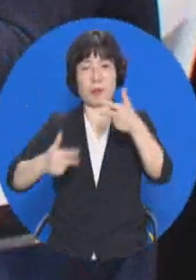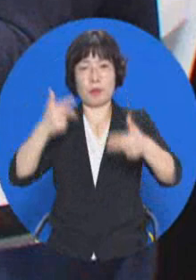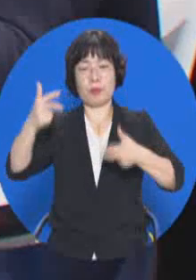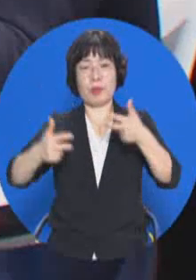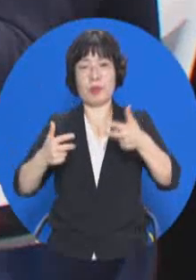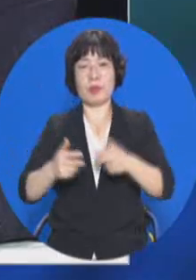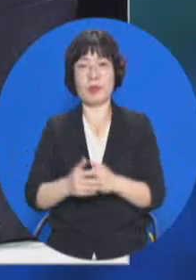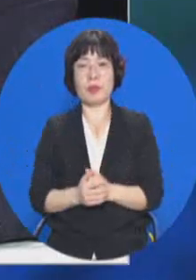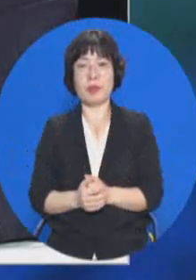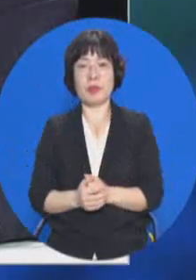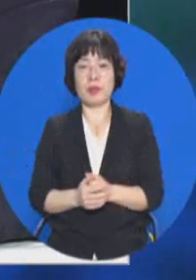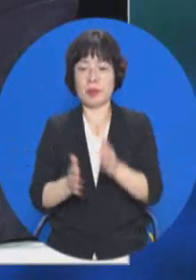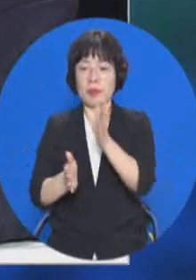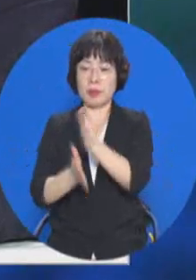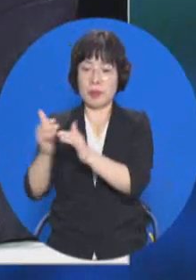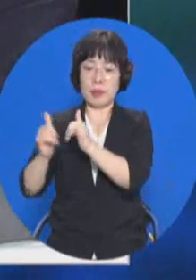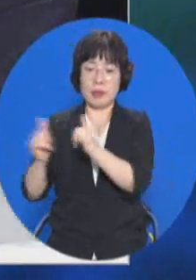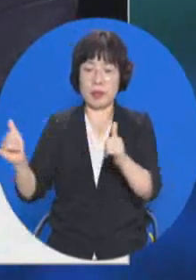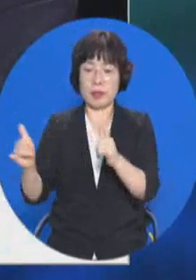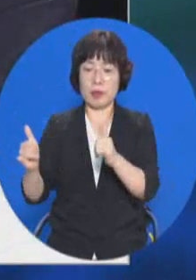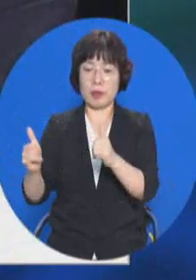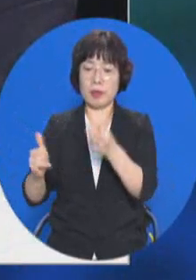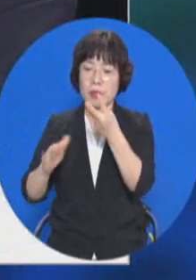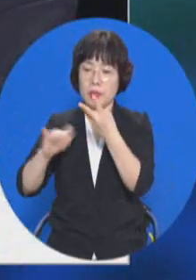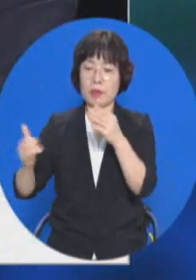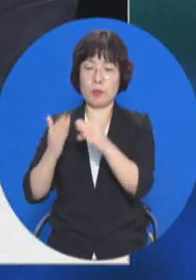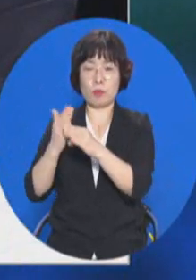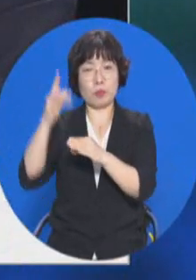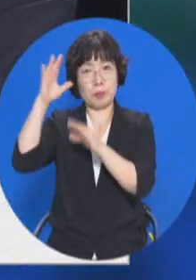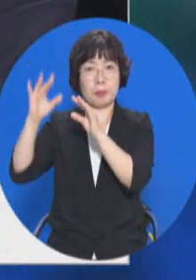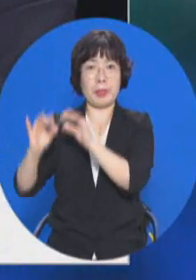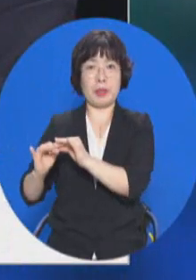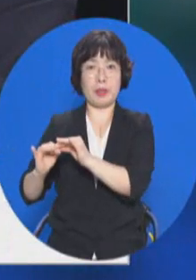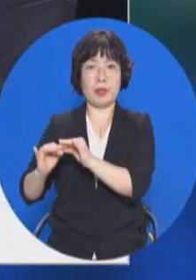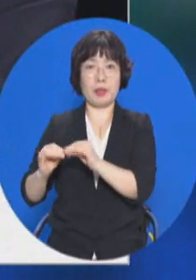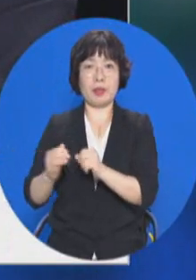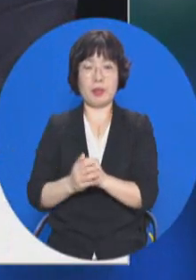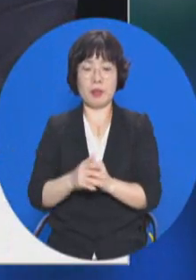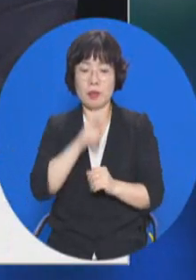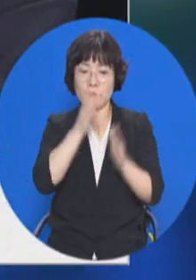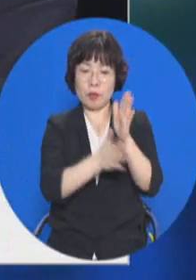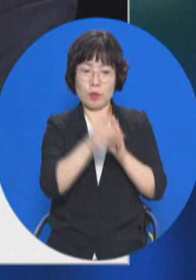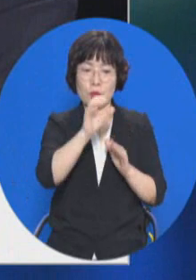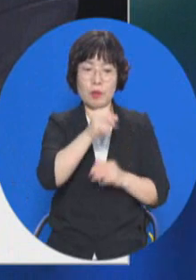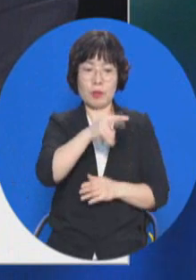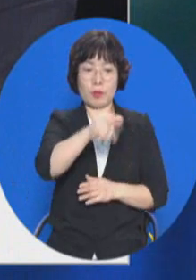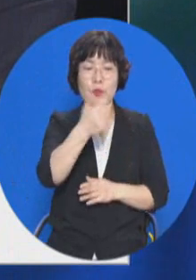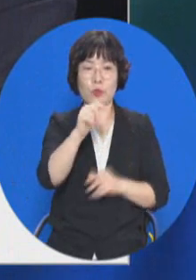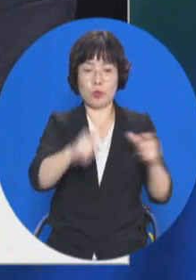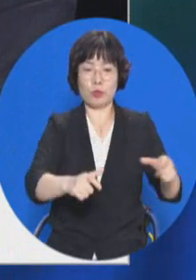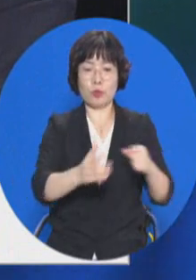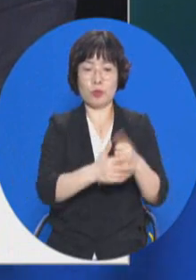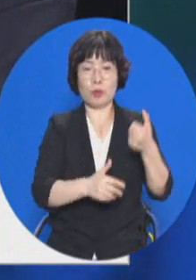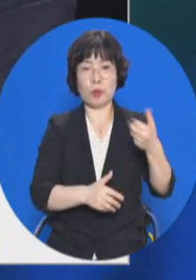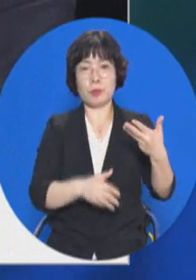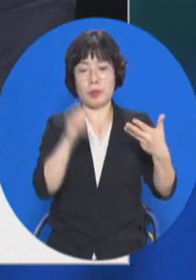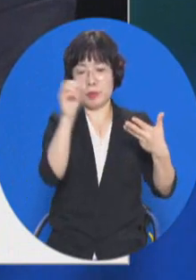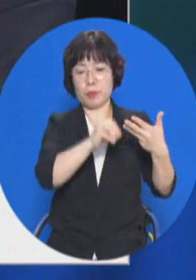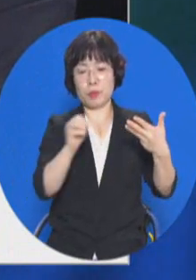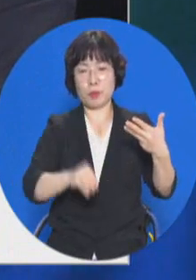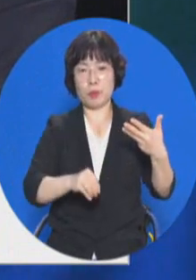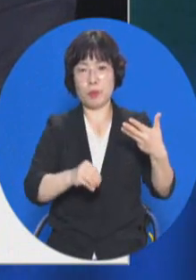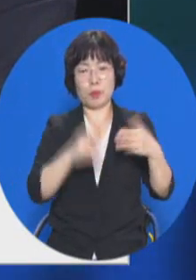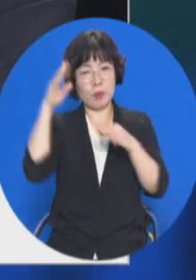엇갈렸습니다. 시민 3분 중 2분이 찬성을 했습니다. 또한 여수 문수 미평 권역에서도